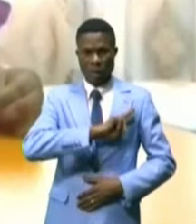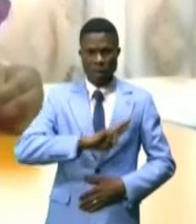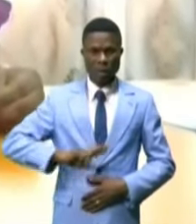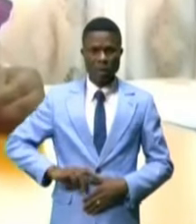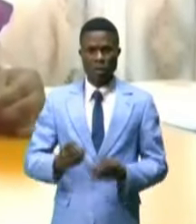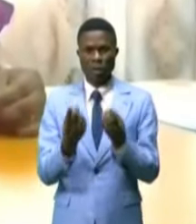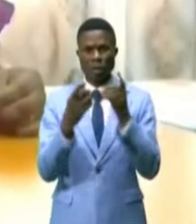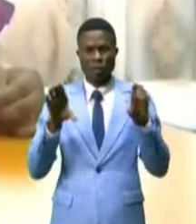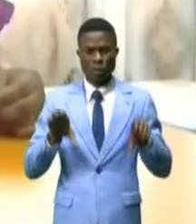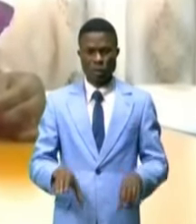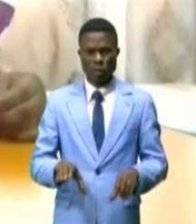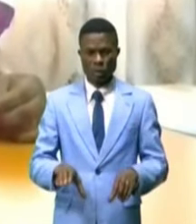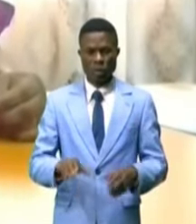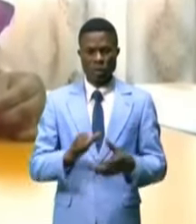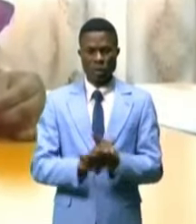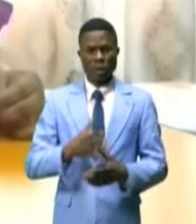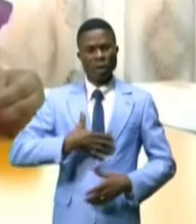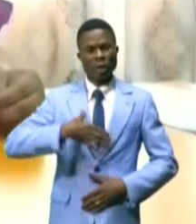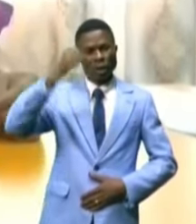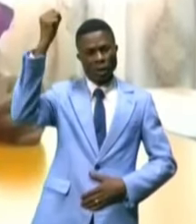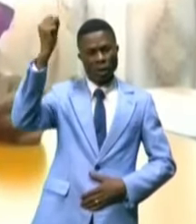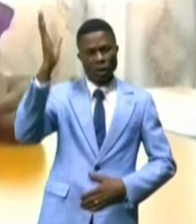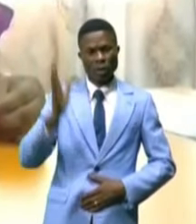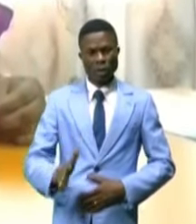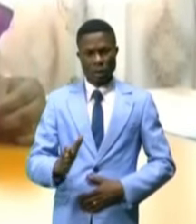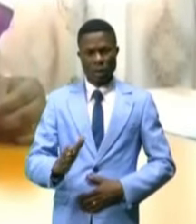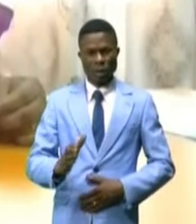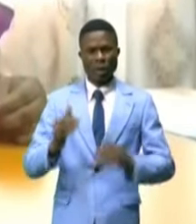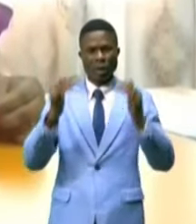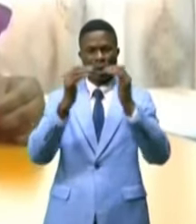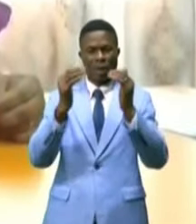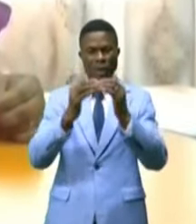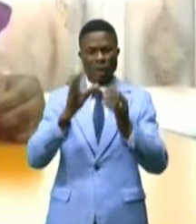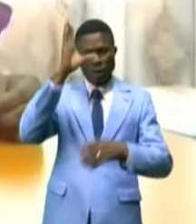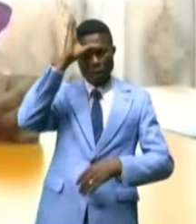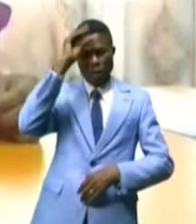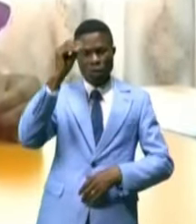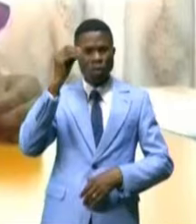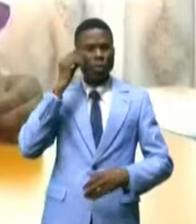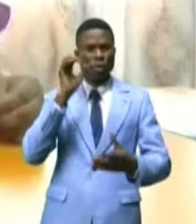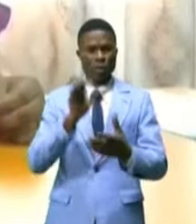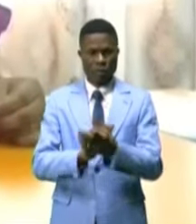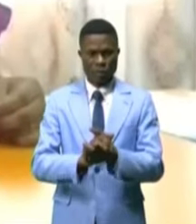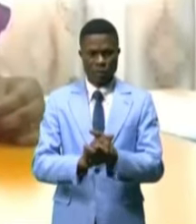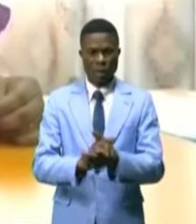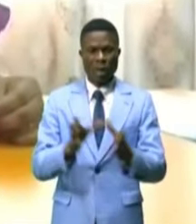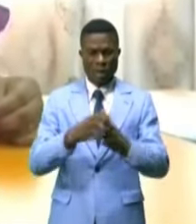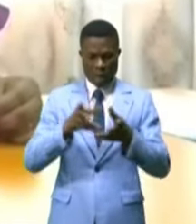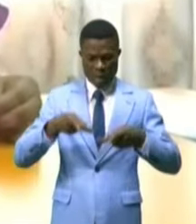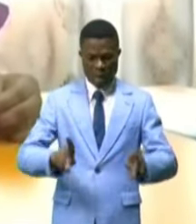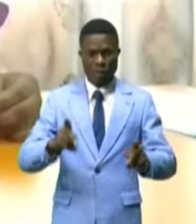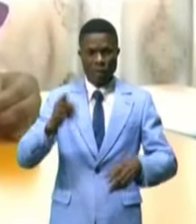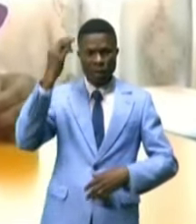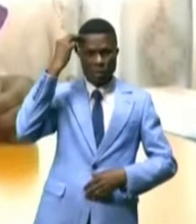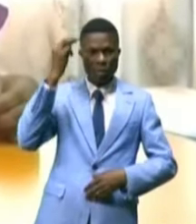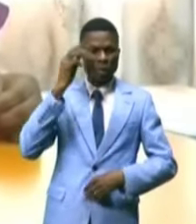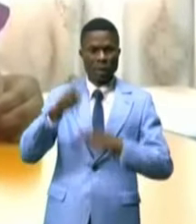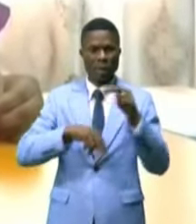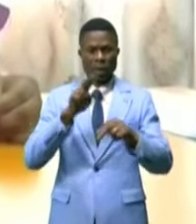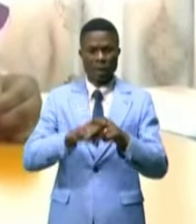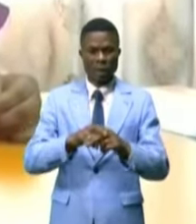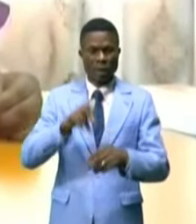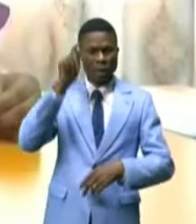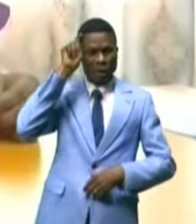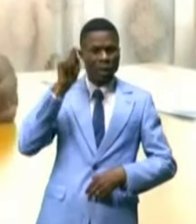République, champion de la masculinité positive, et sur ordre de la ministre nationale du Gère Enfants